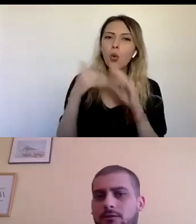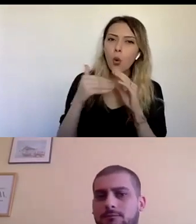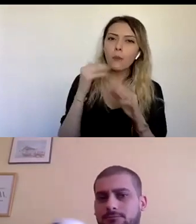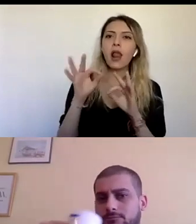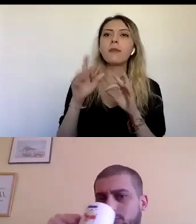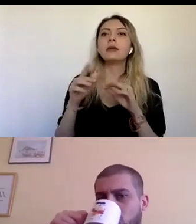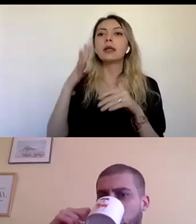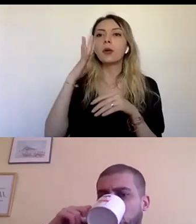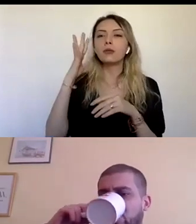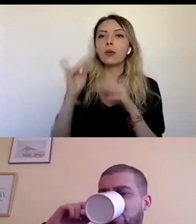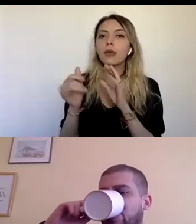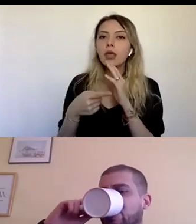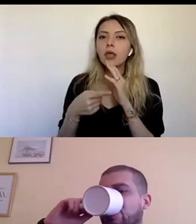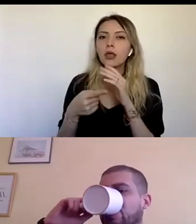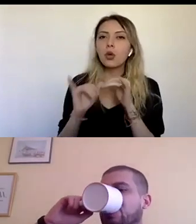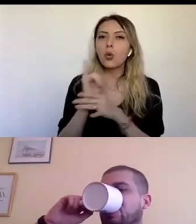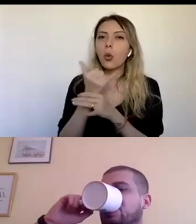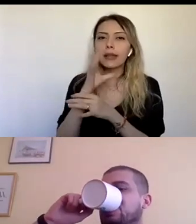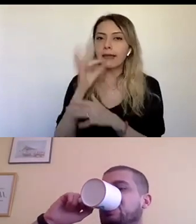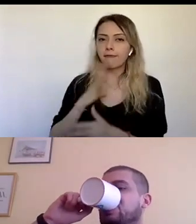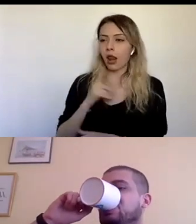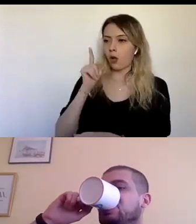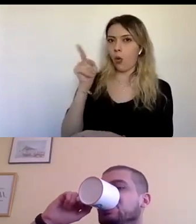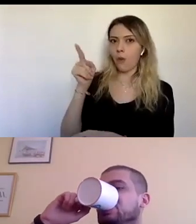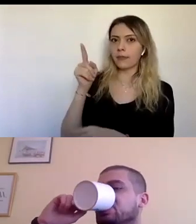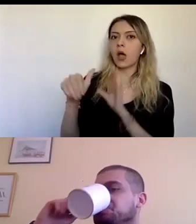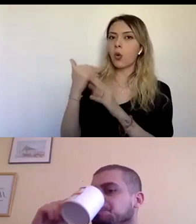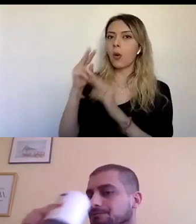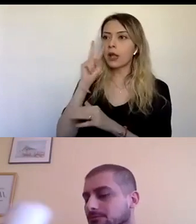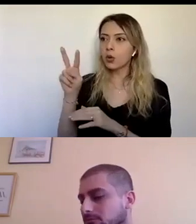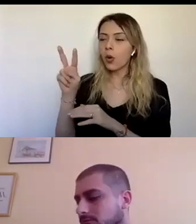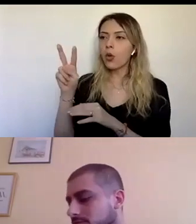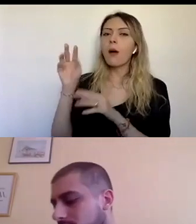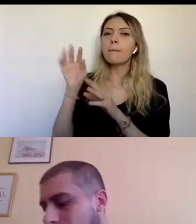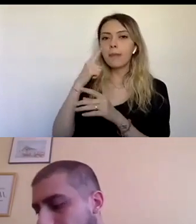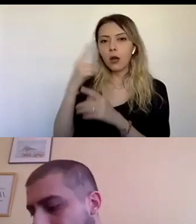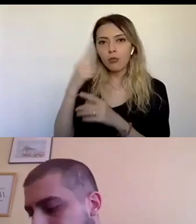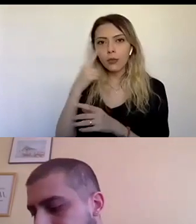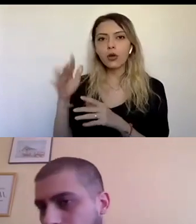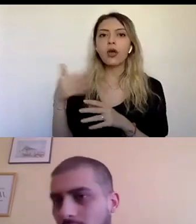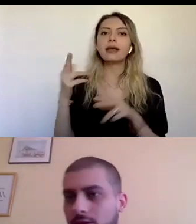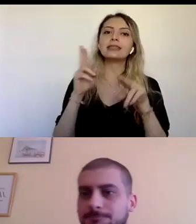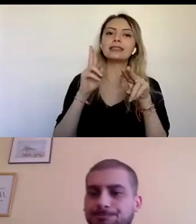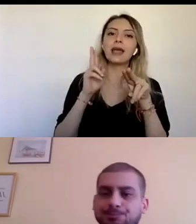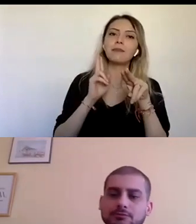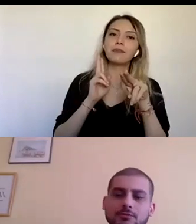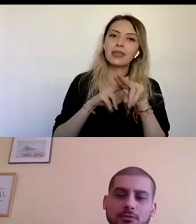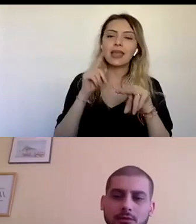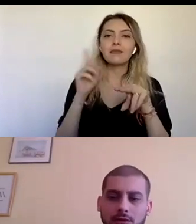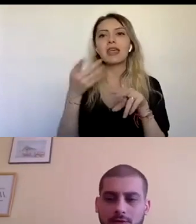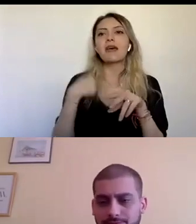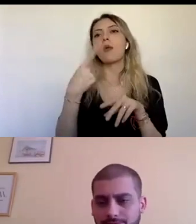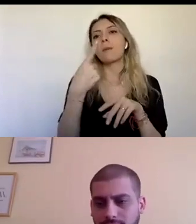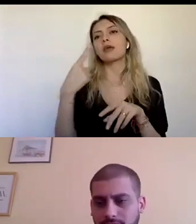Fırat, istersen sen ana ekrana şeyi çıkartabiliyorsun yorumları. İşte profiliyle beraber Kenan işte şunu sormuş diye